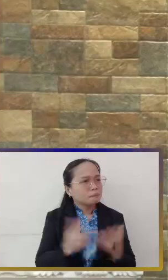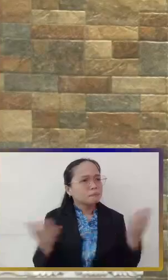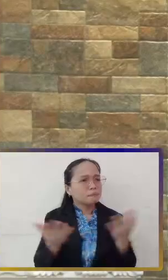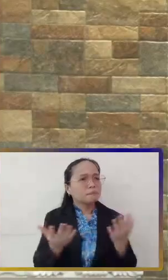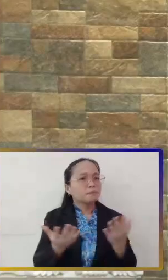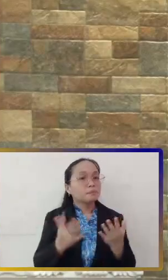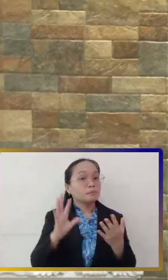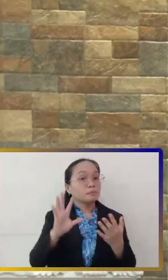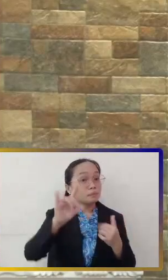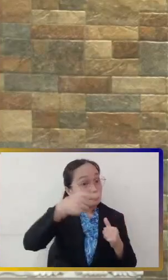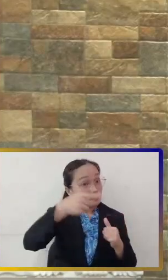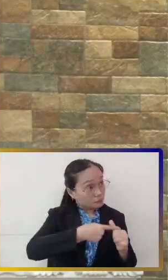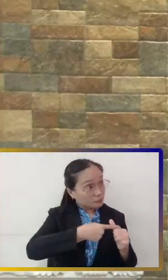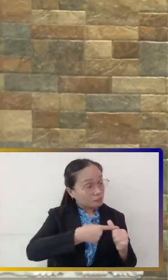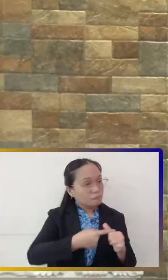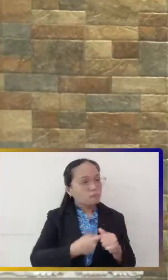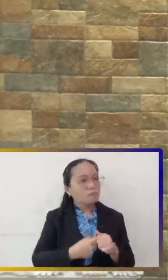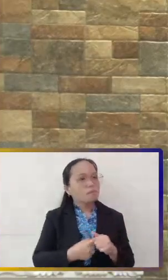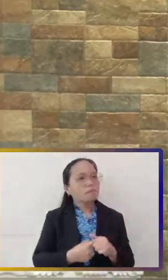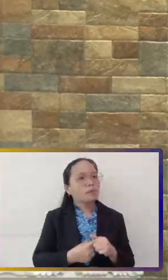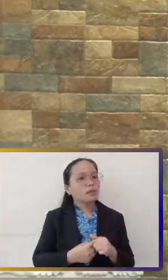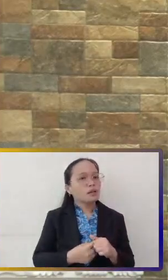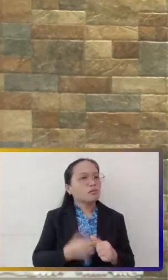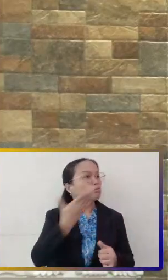The first is,